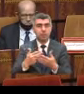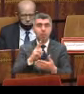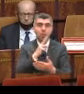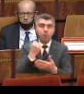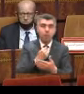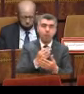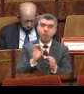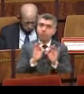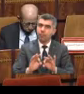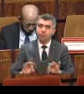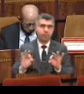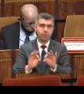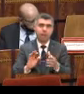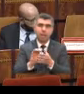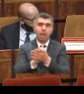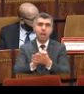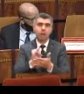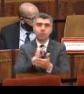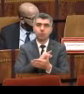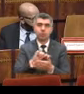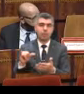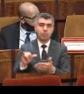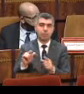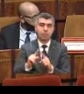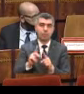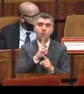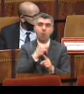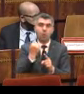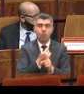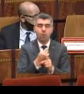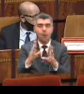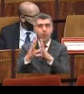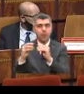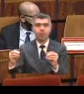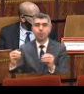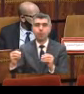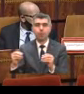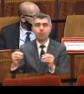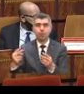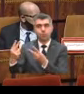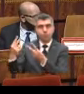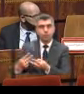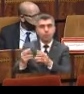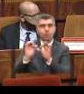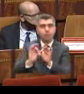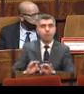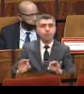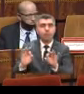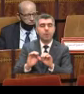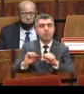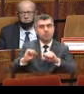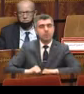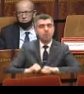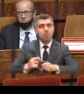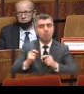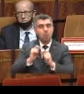كانش، فالحكومة دائما تفرغ المجلس من محتواه الحقيقي ولا تتعاون ولا تستجيب للتعبير